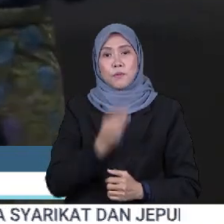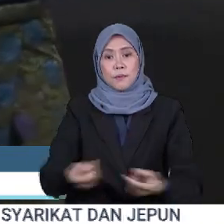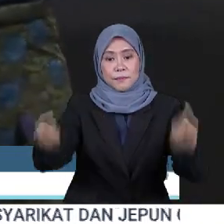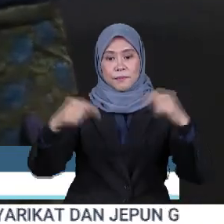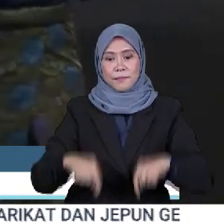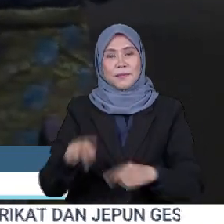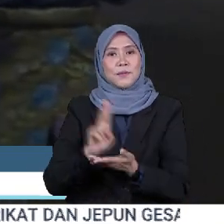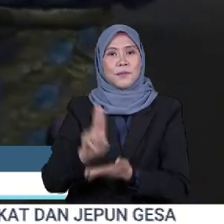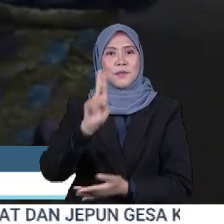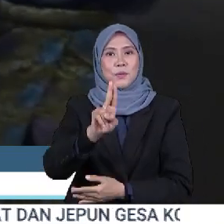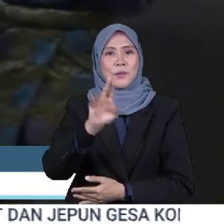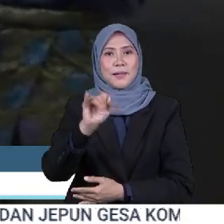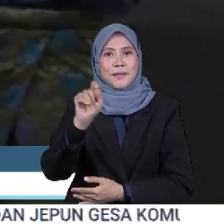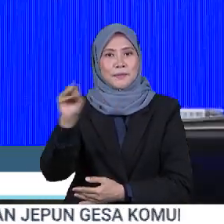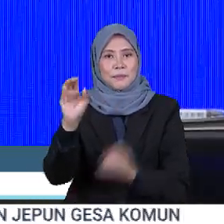Teknologi